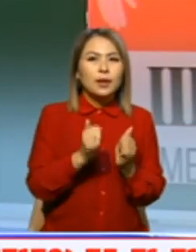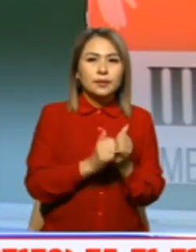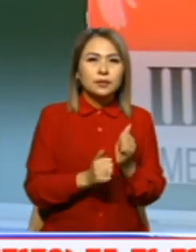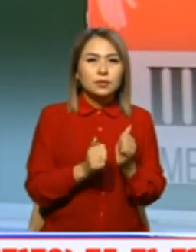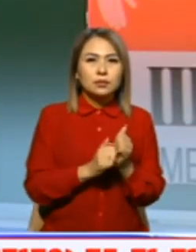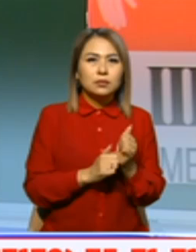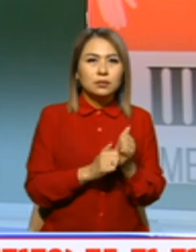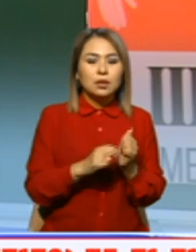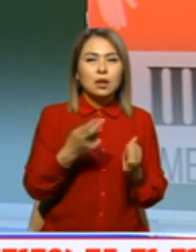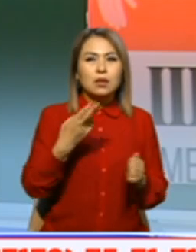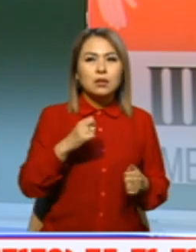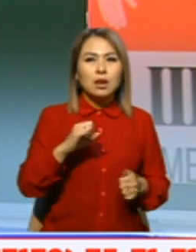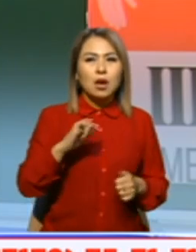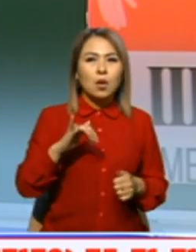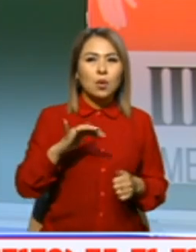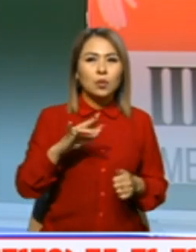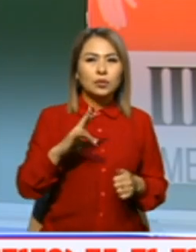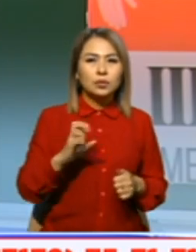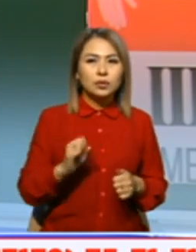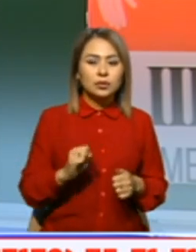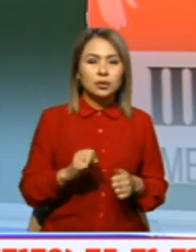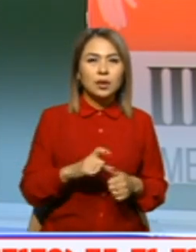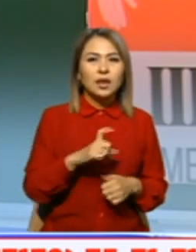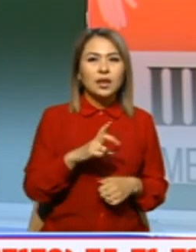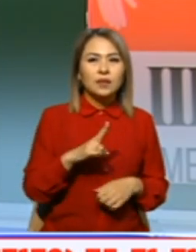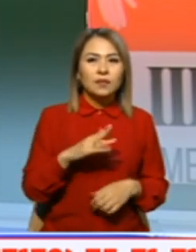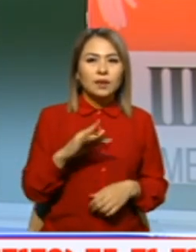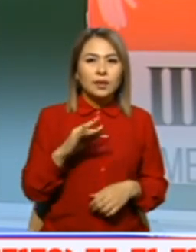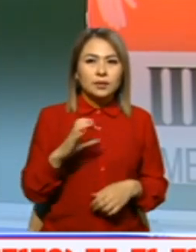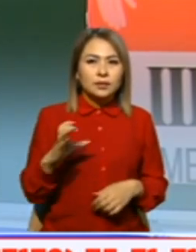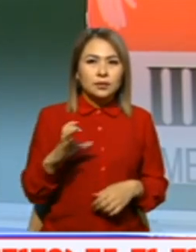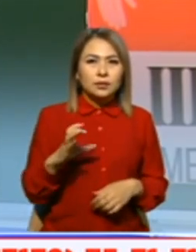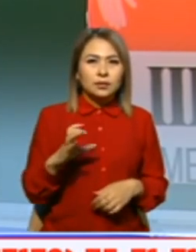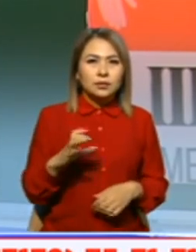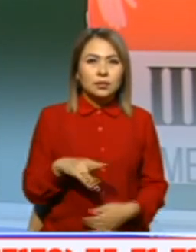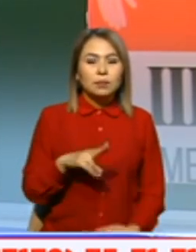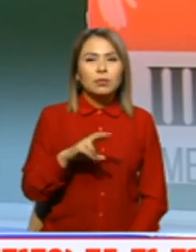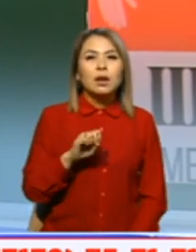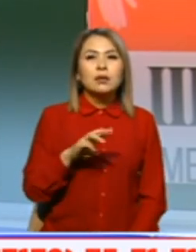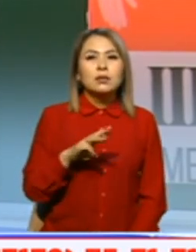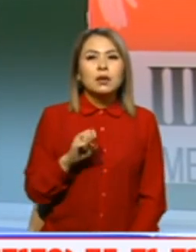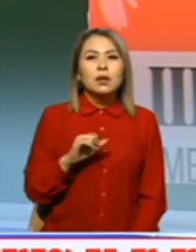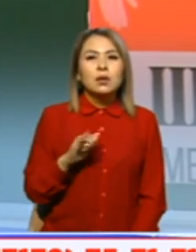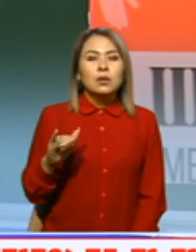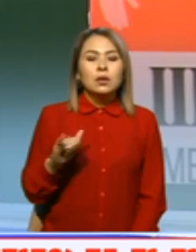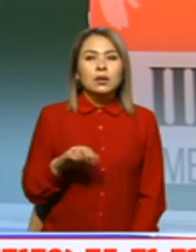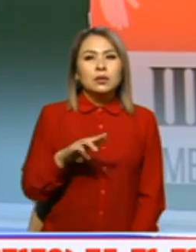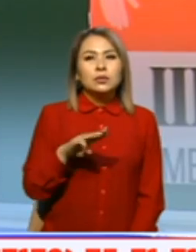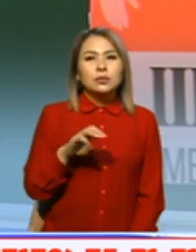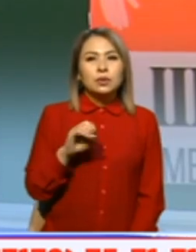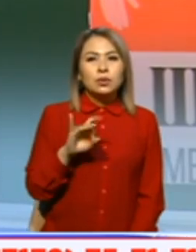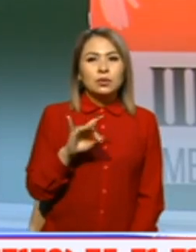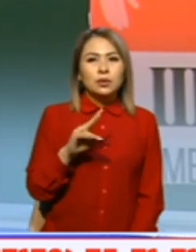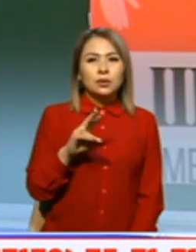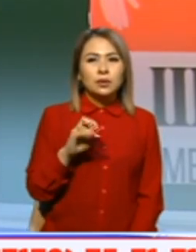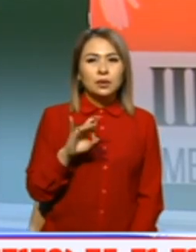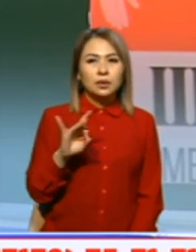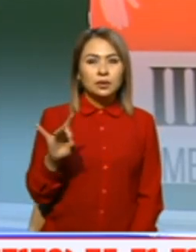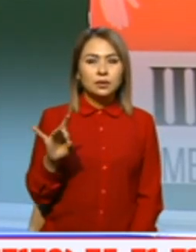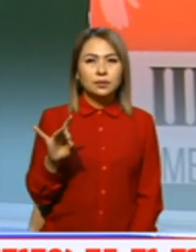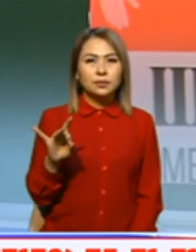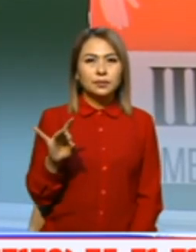Даун синдром, Дауна, синдром Эдвардс, Патау синдромы, Тернер, Клайнфельтер